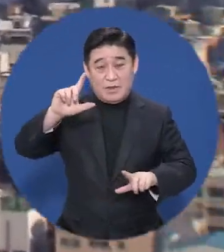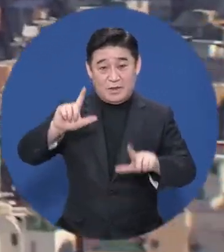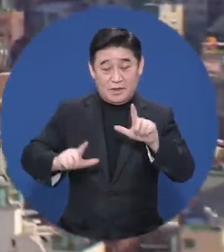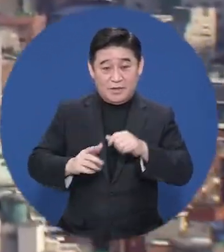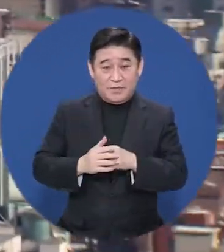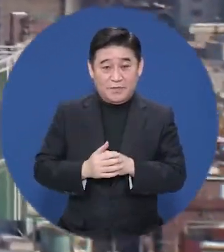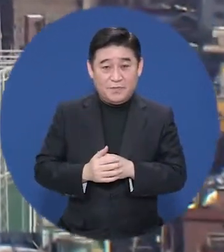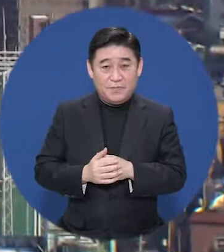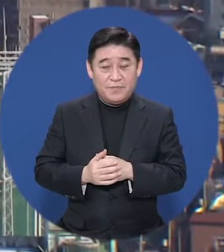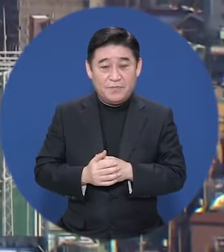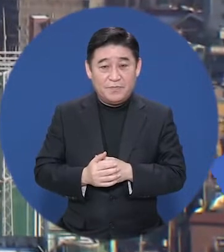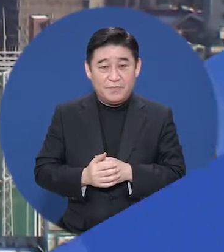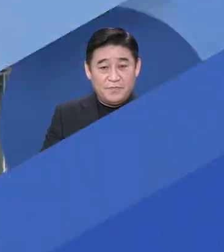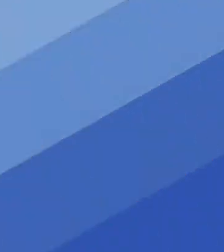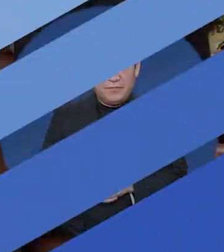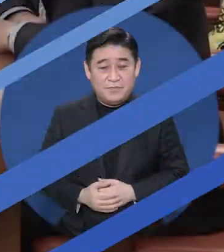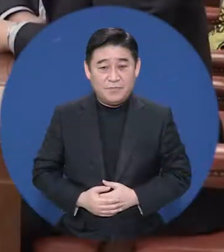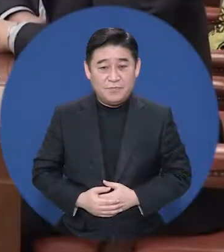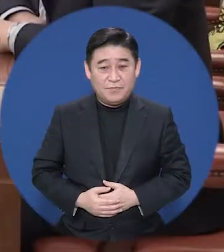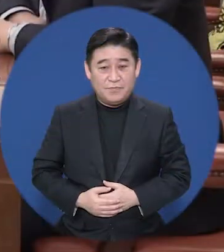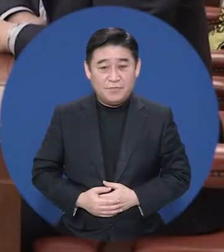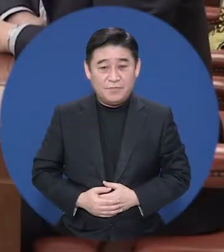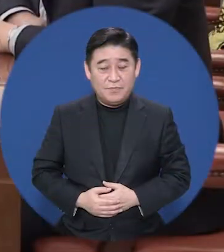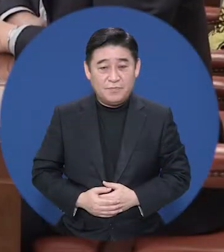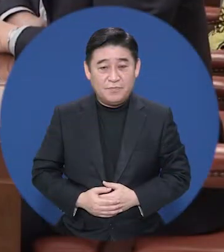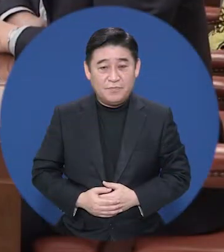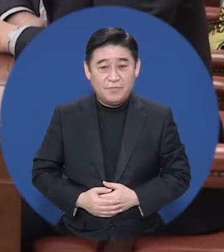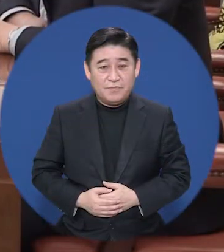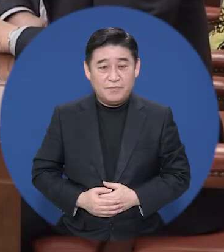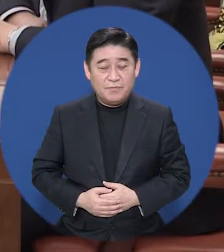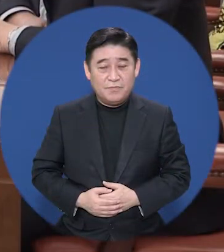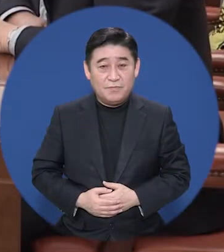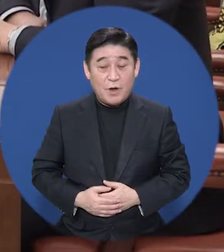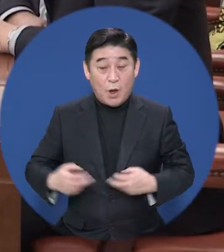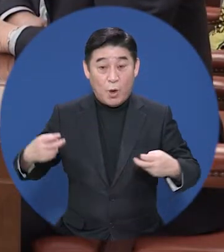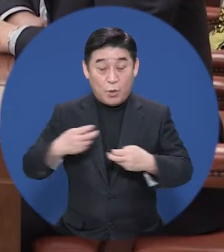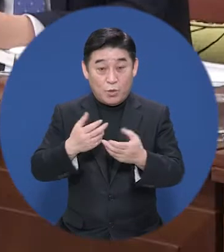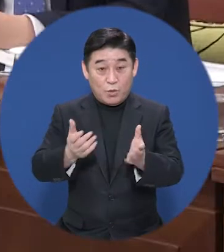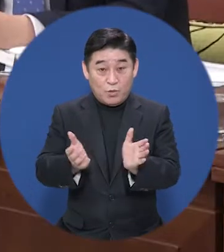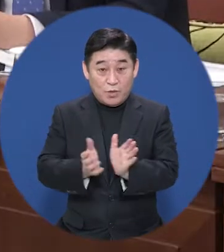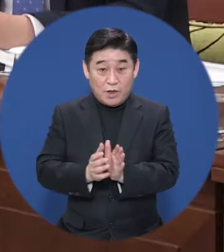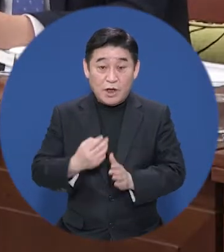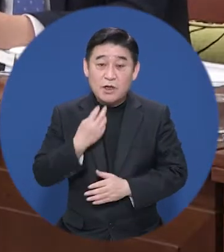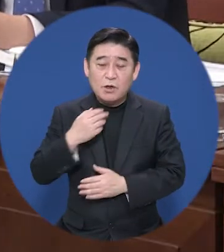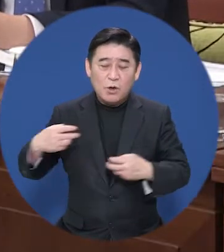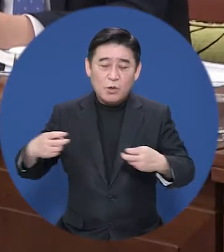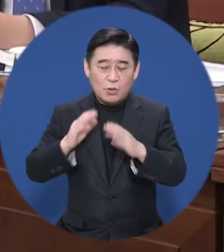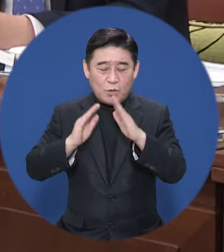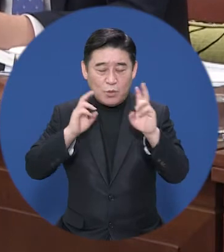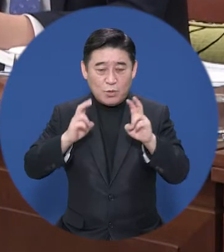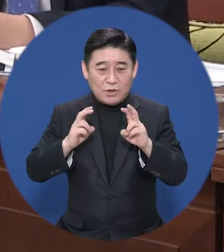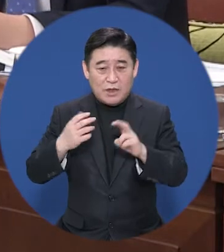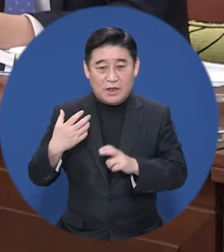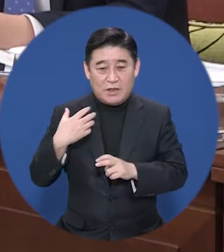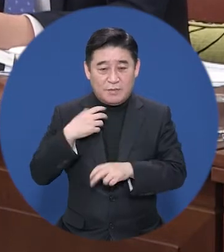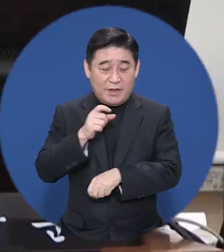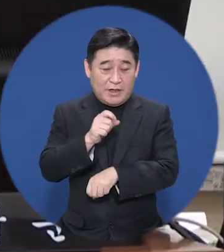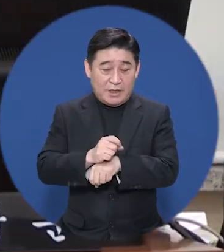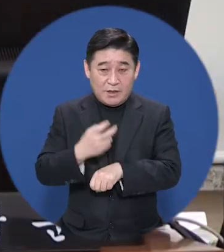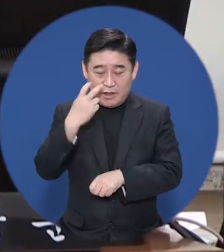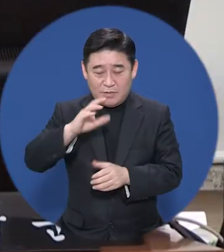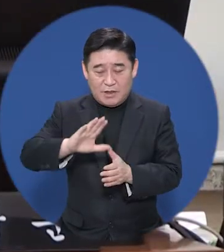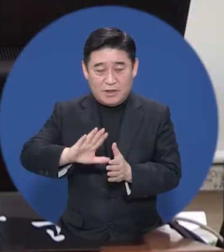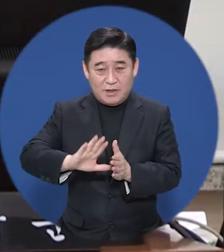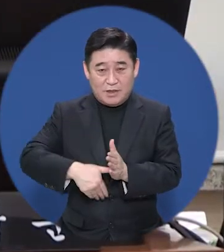교통위원회가 서울교통공사 소관